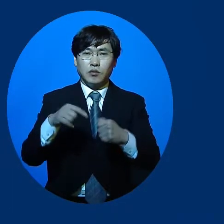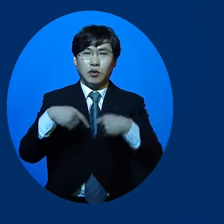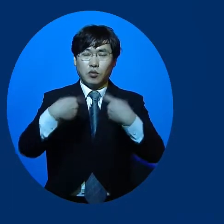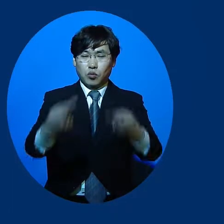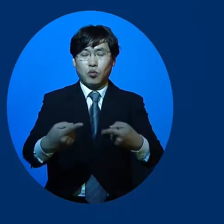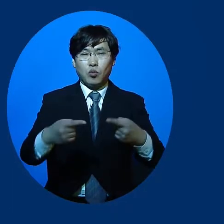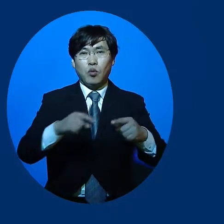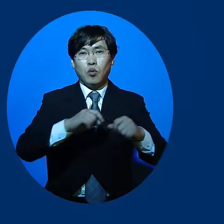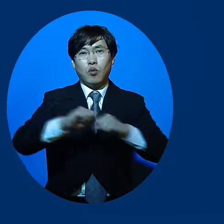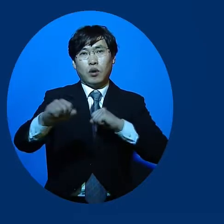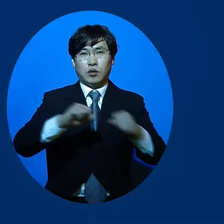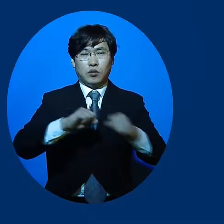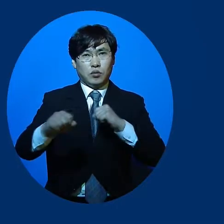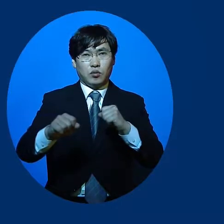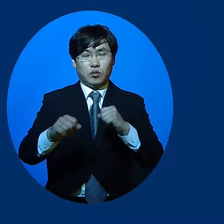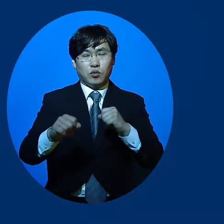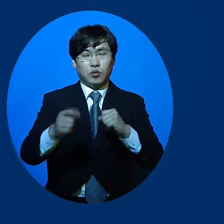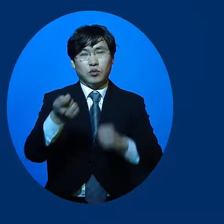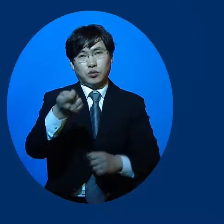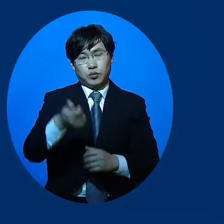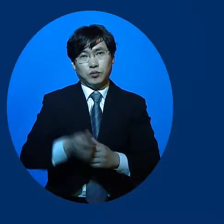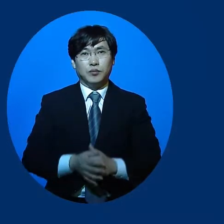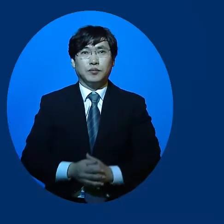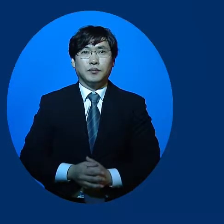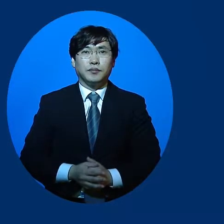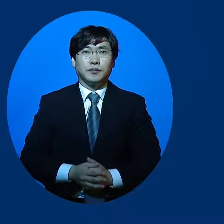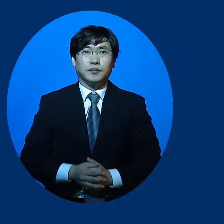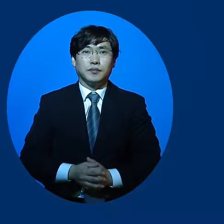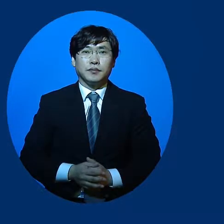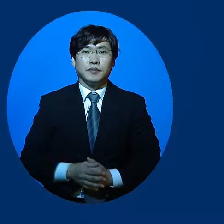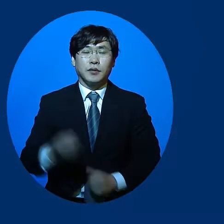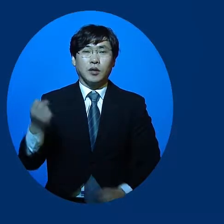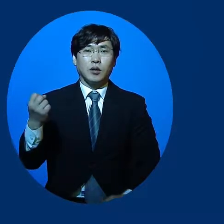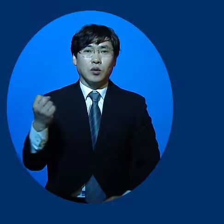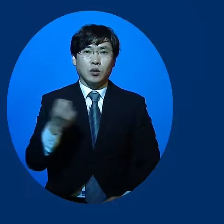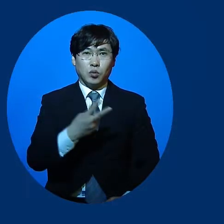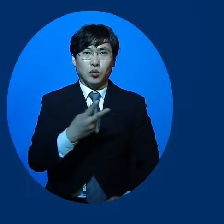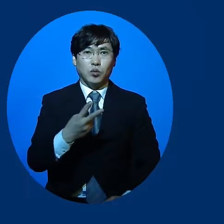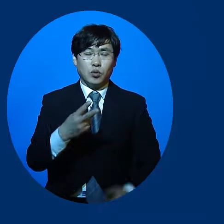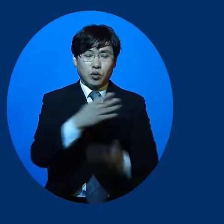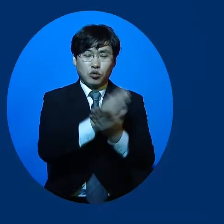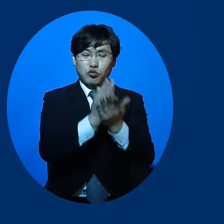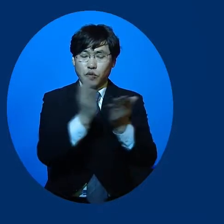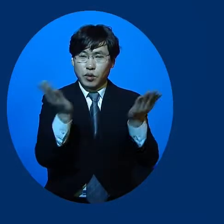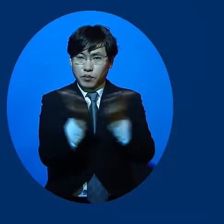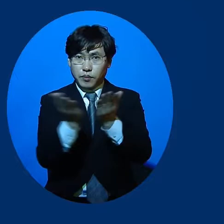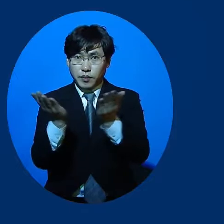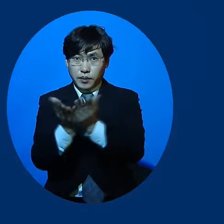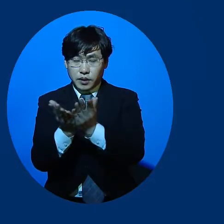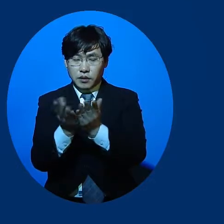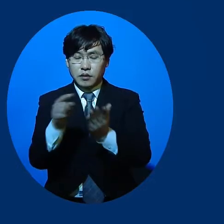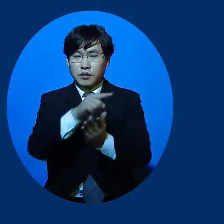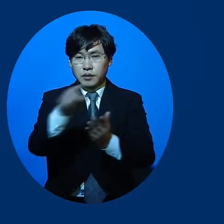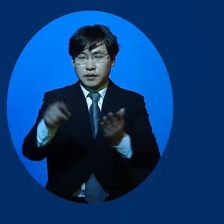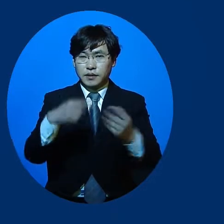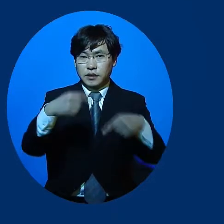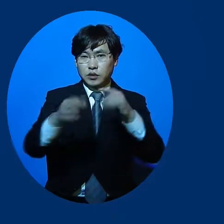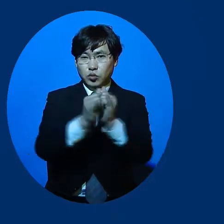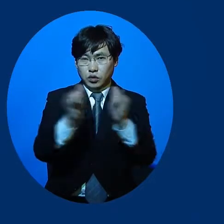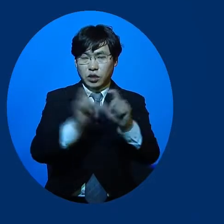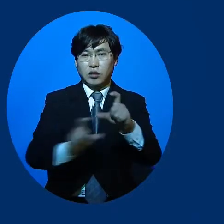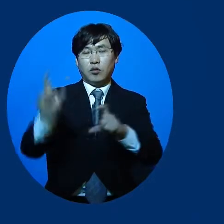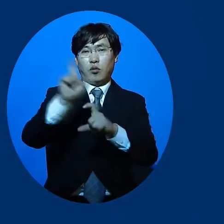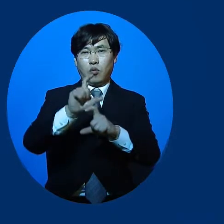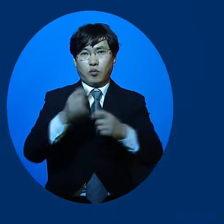생활체육 지도자들의 이동거리가 지나치게 길고 장애 유형별 특성을 반영할 때에는 더 많은